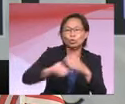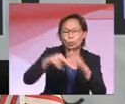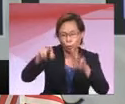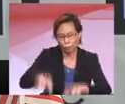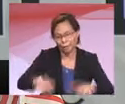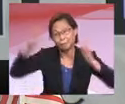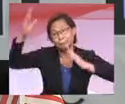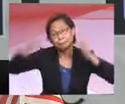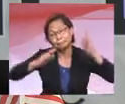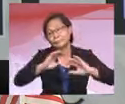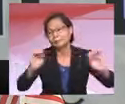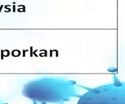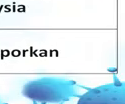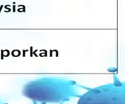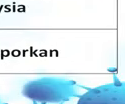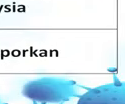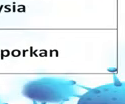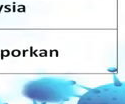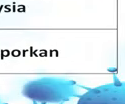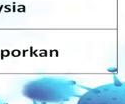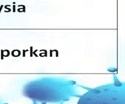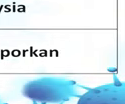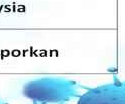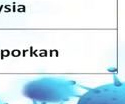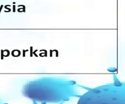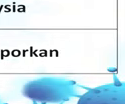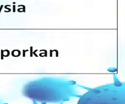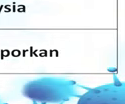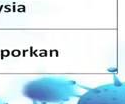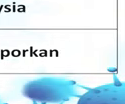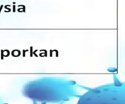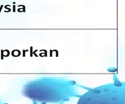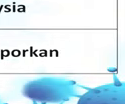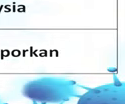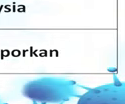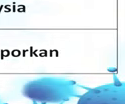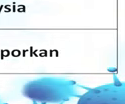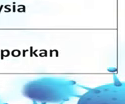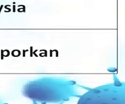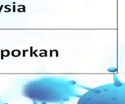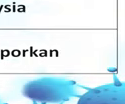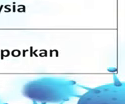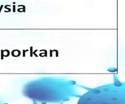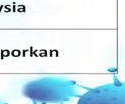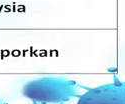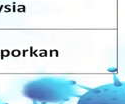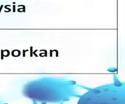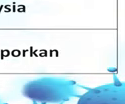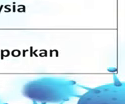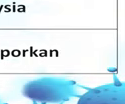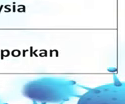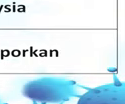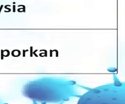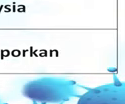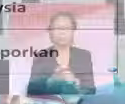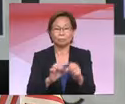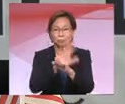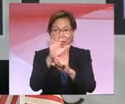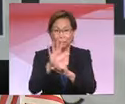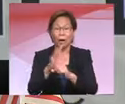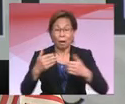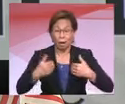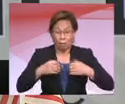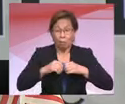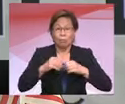ialah warga negara dan tiada kes kematian dilaporkan. Seterusnya, dimaklumkan laporan kluster COVID-19 yang aktif di